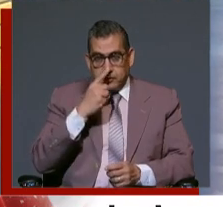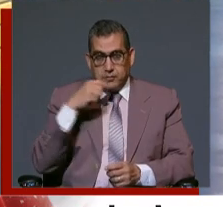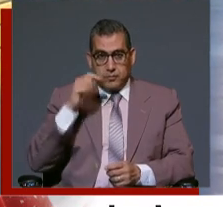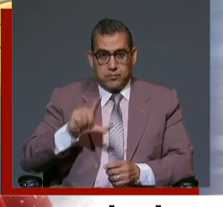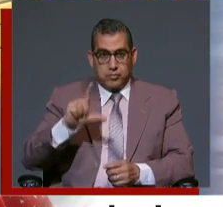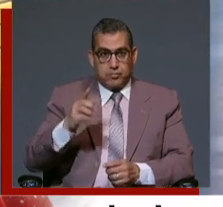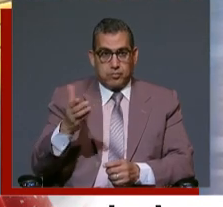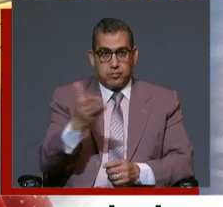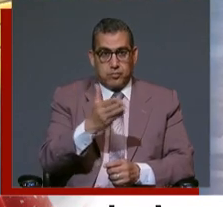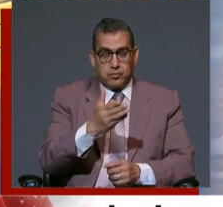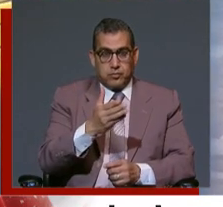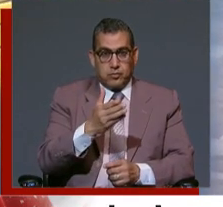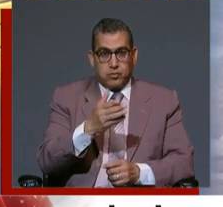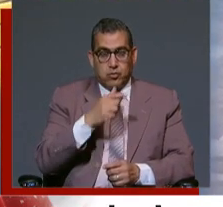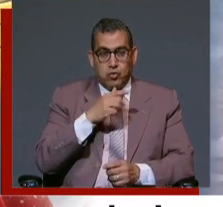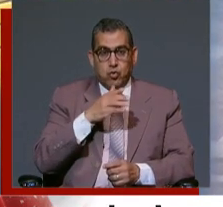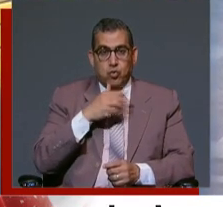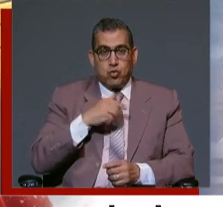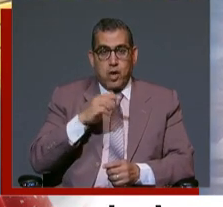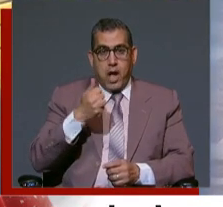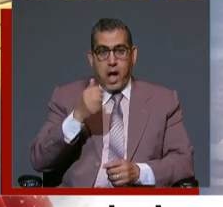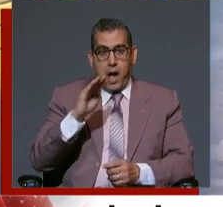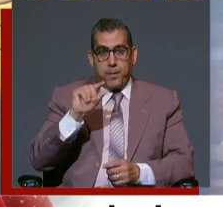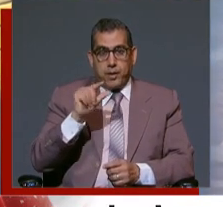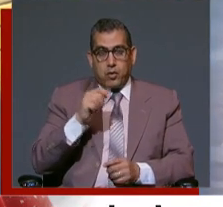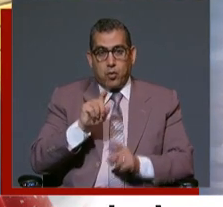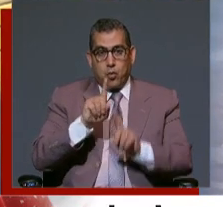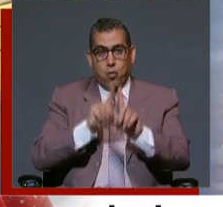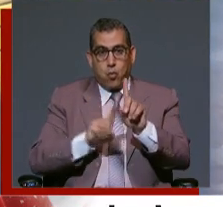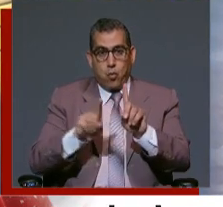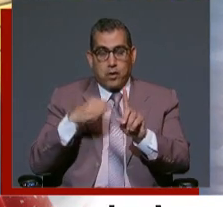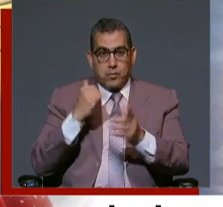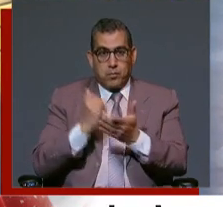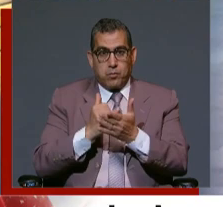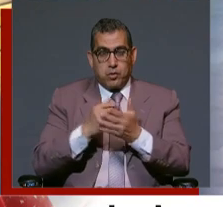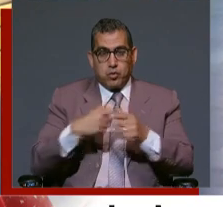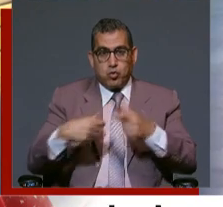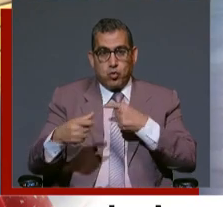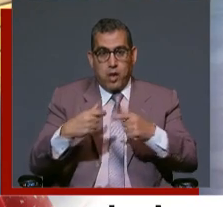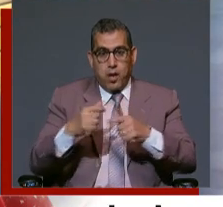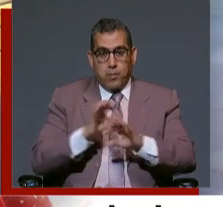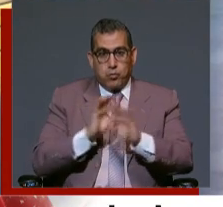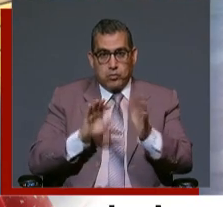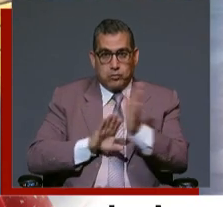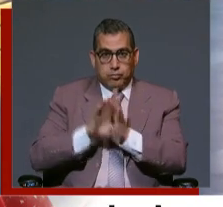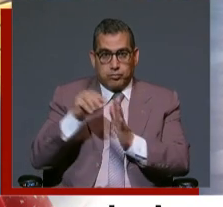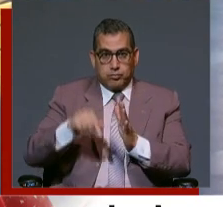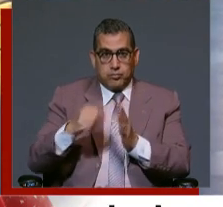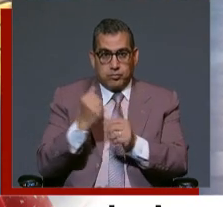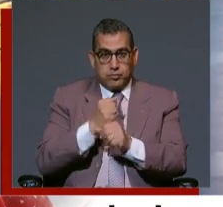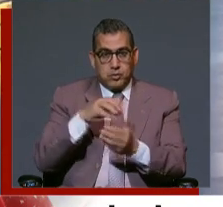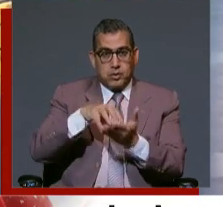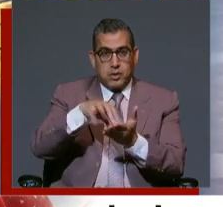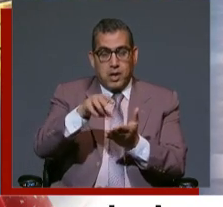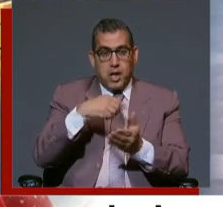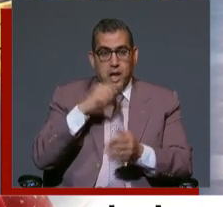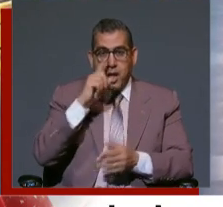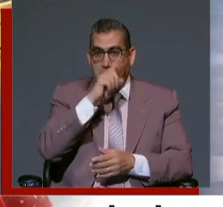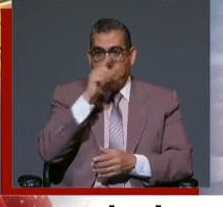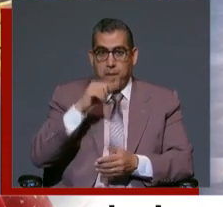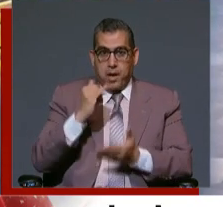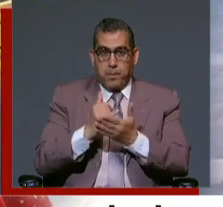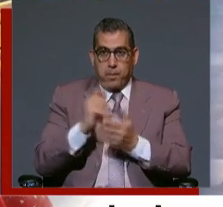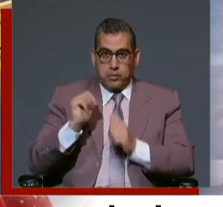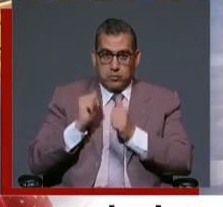الدكتور سلطان أحمد جابر وزير الصناعة والتكنولوجيا المتقدمة لدولة الإمارات العربية